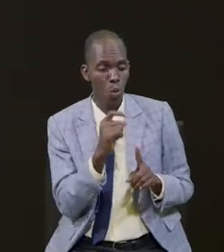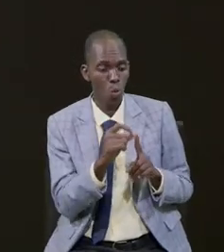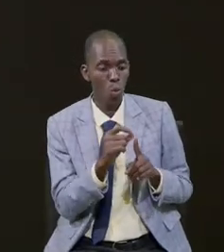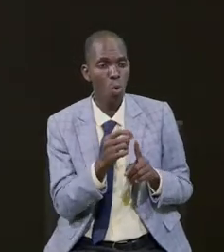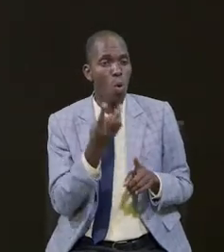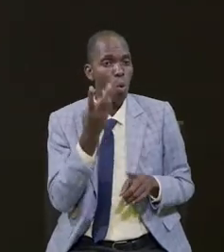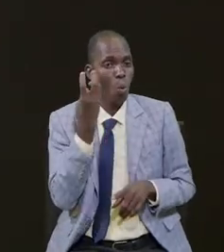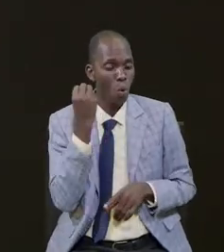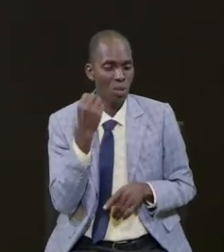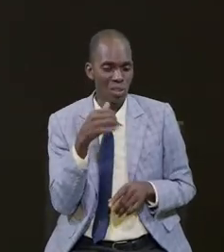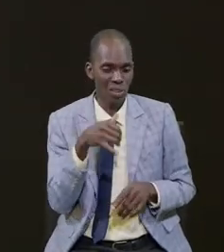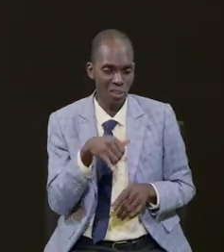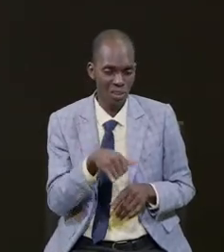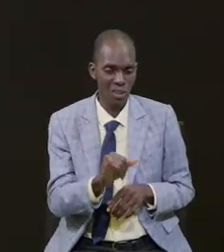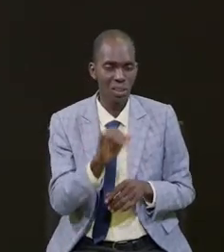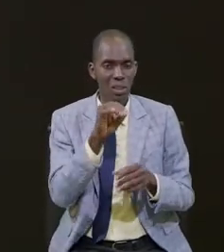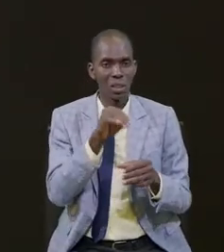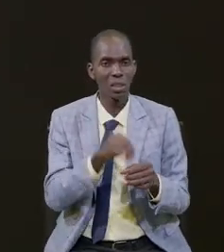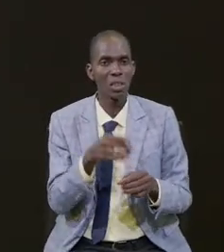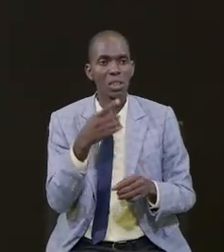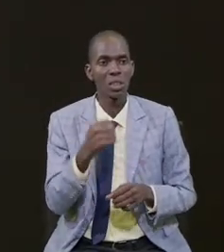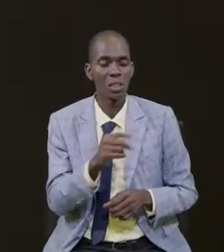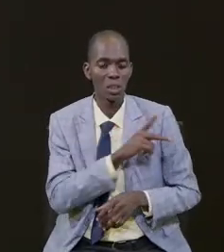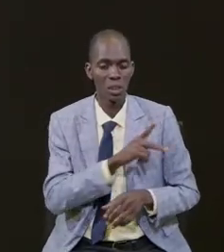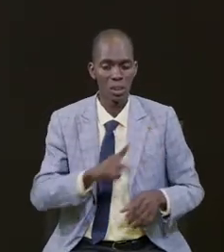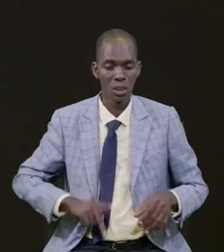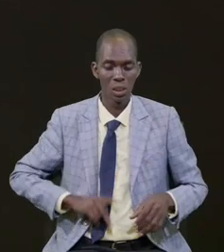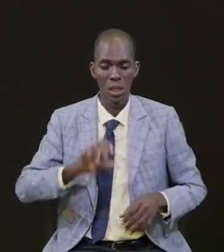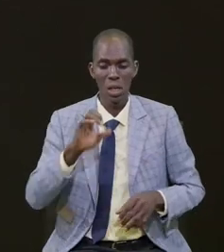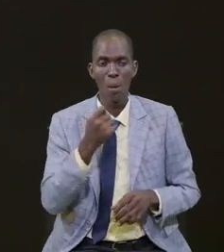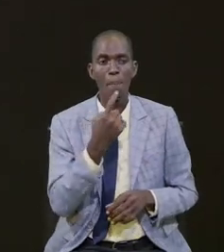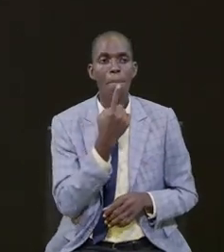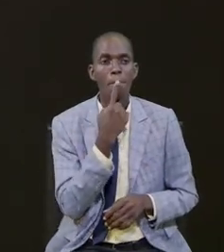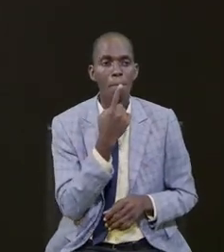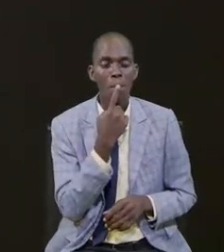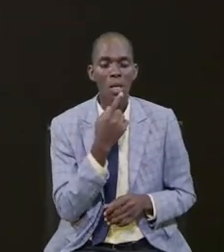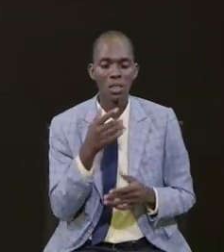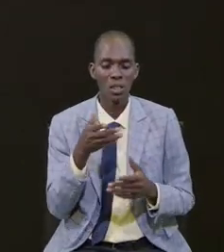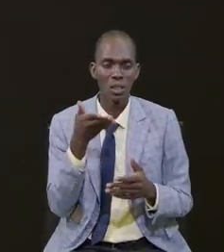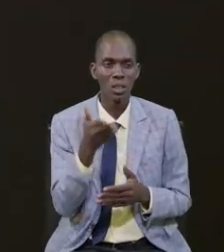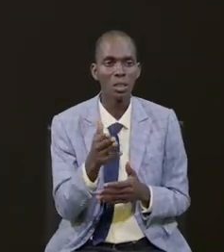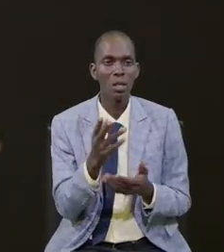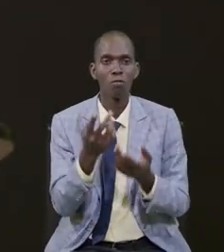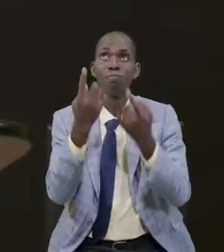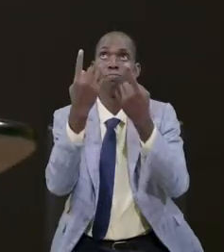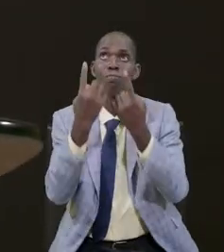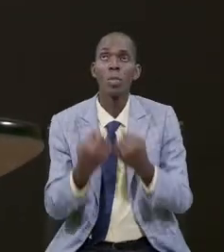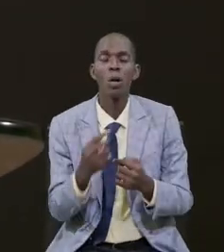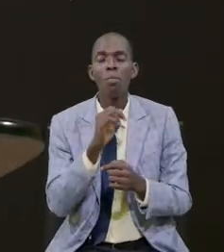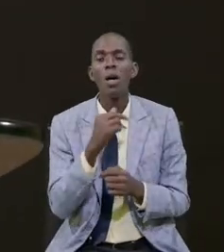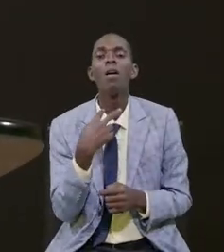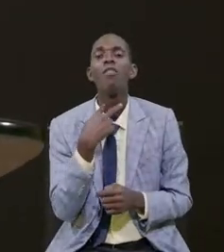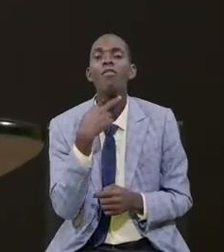La parole était encore dans la bouche du roi, qu'une voix descendit du